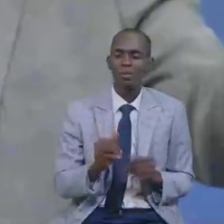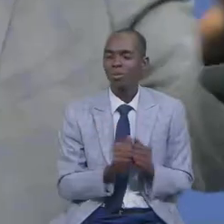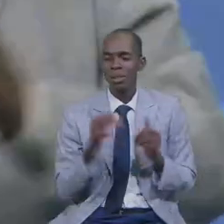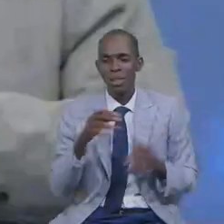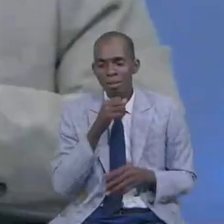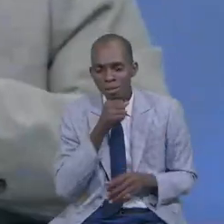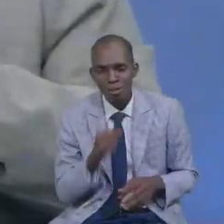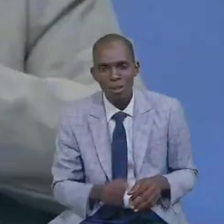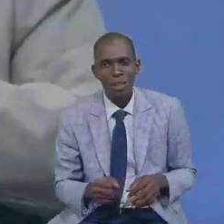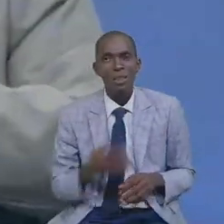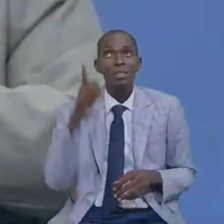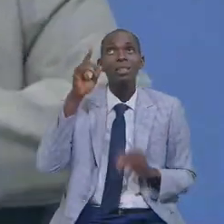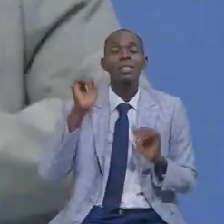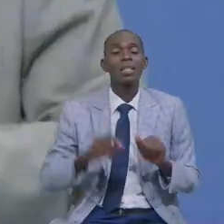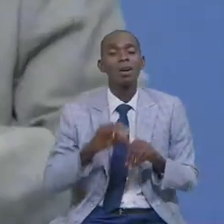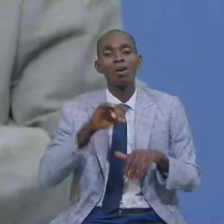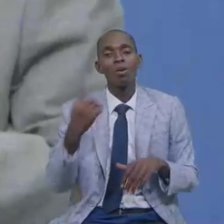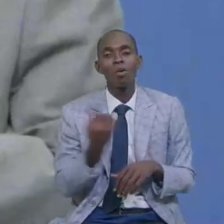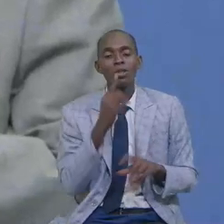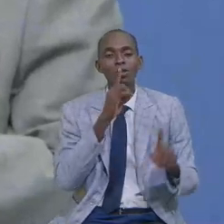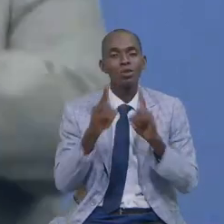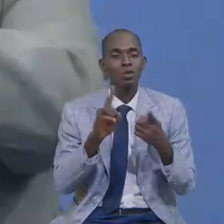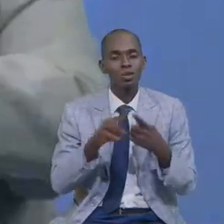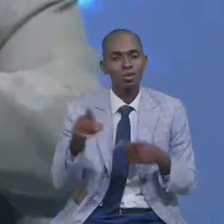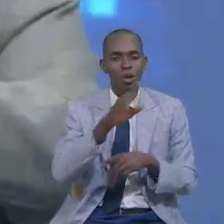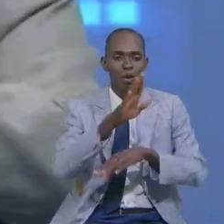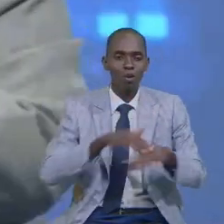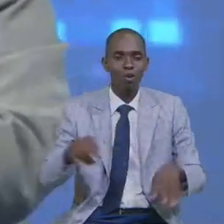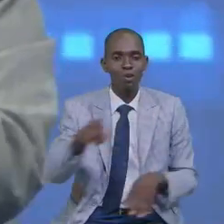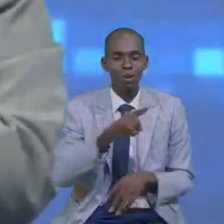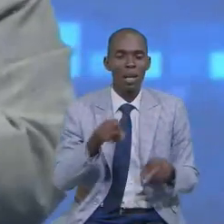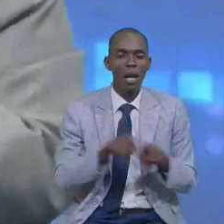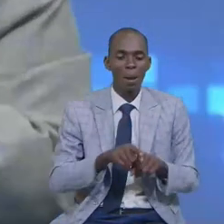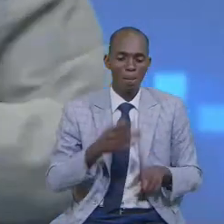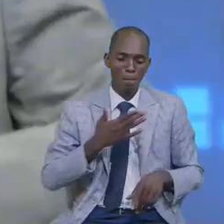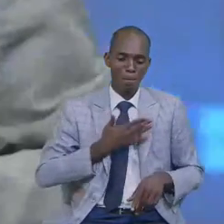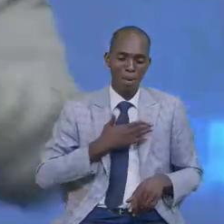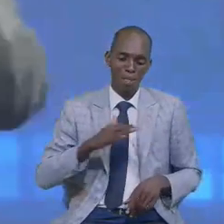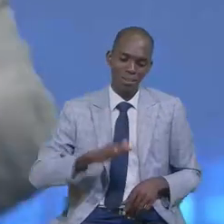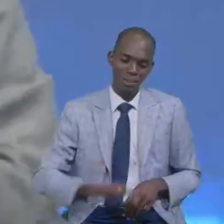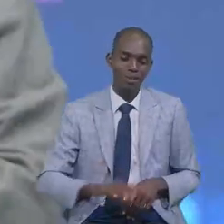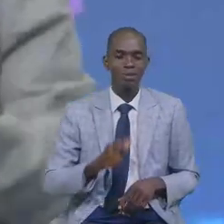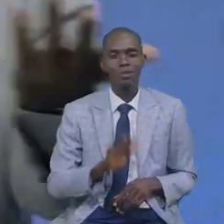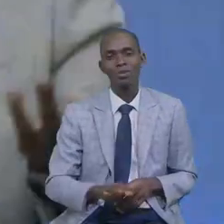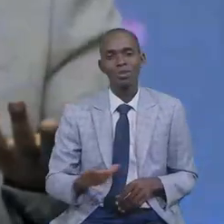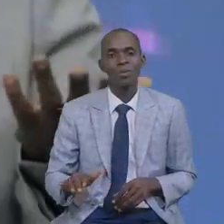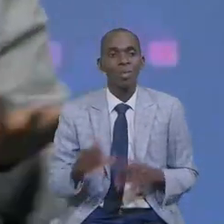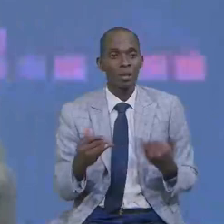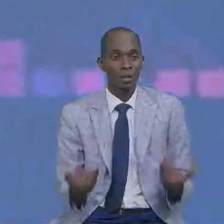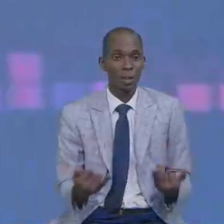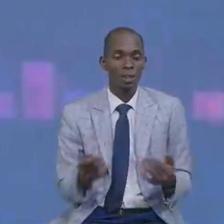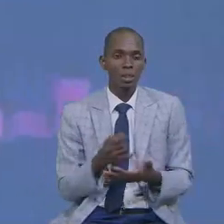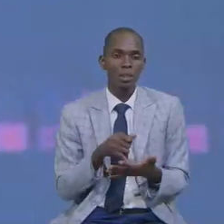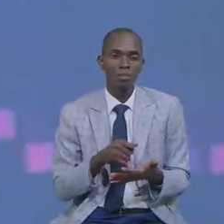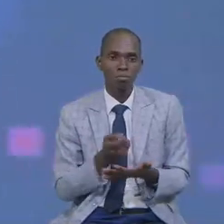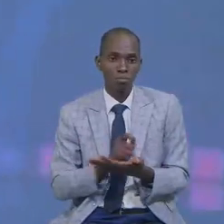peut te parler simplement comme mes petits-enfants. Ainsi donc, il t'écrit,